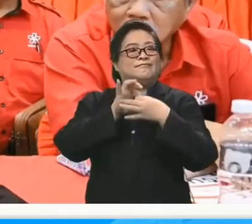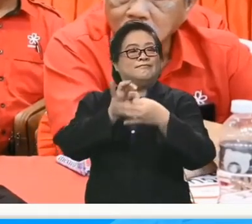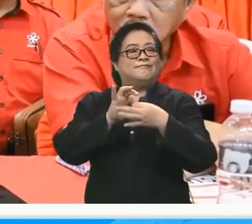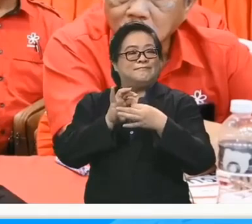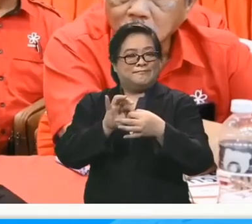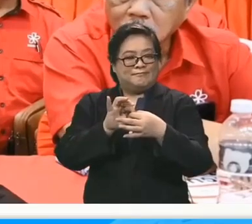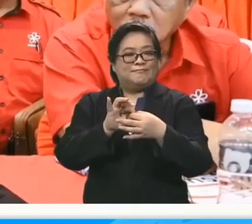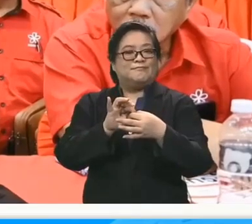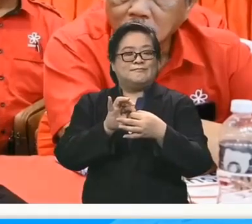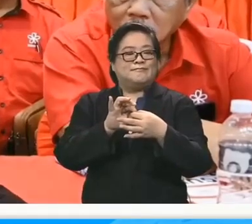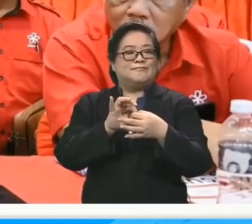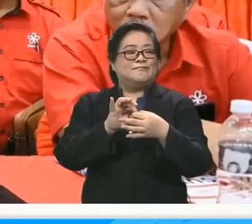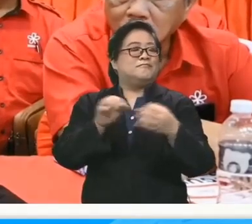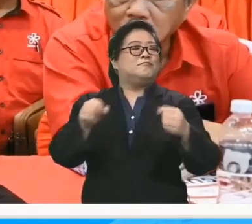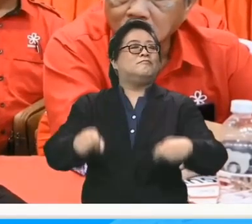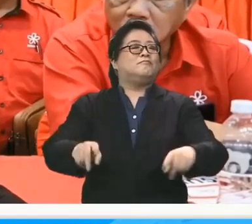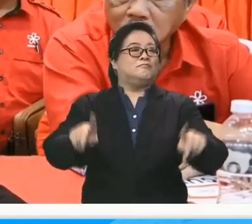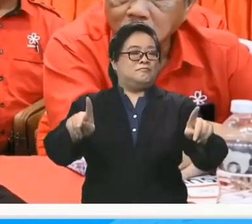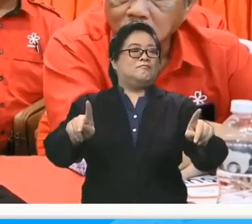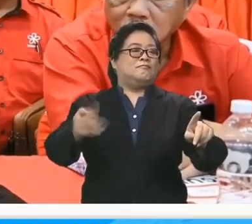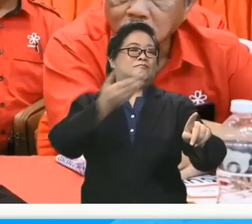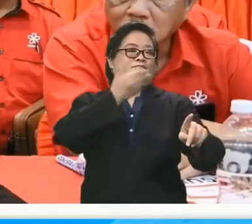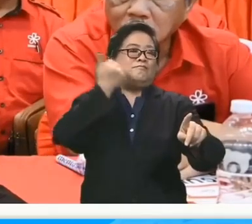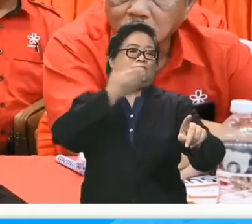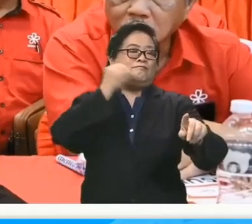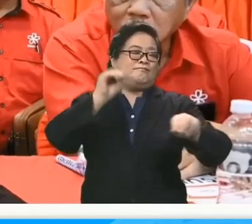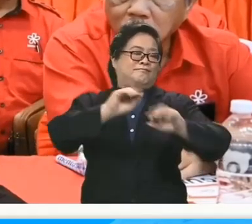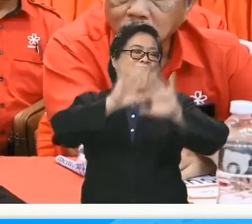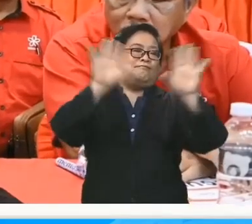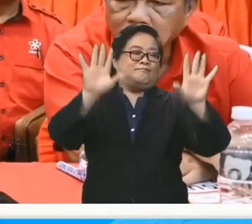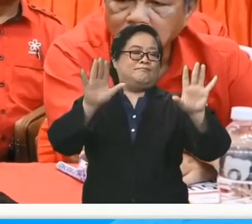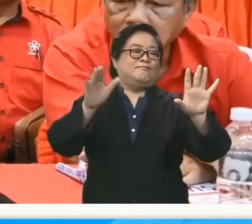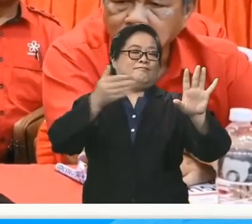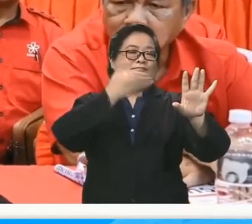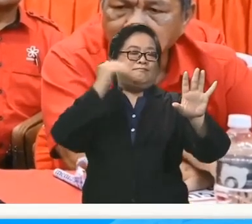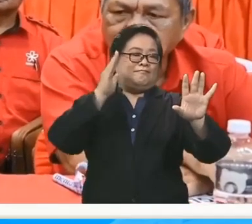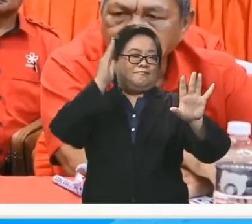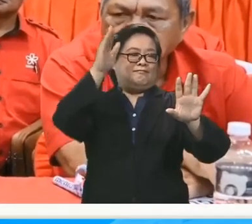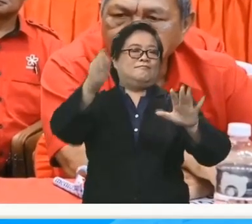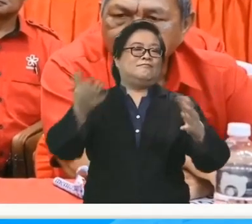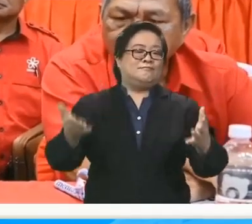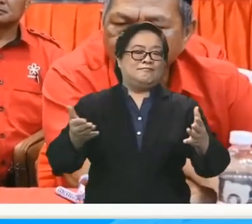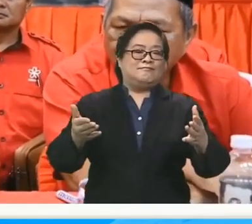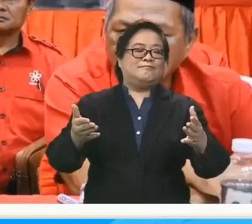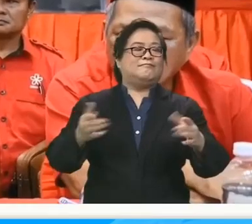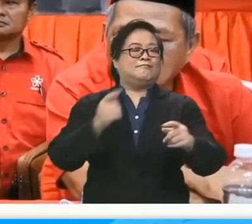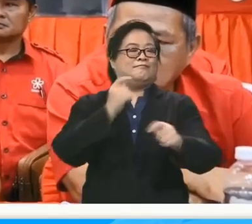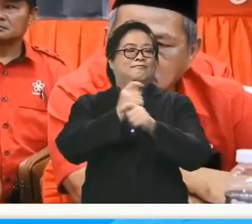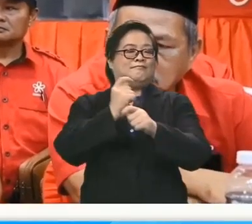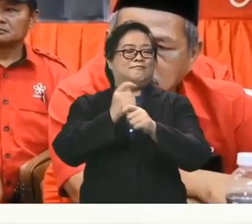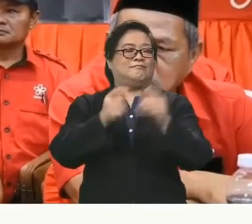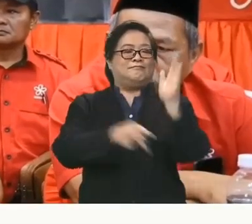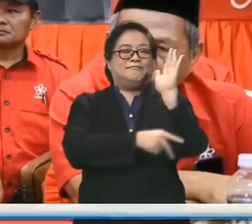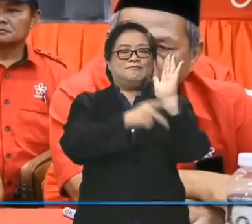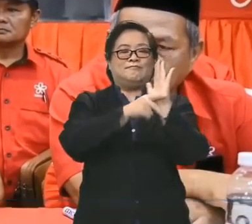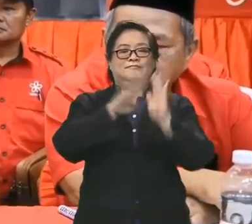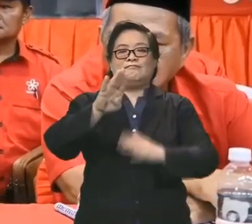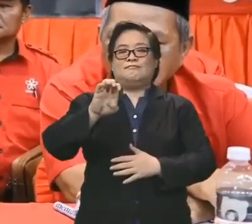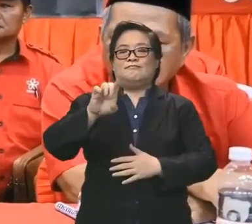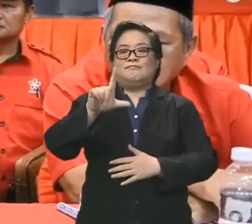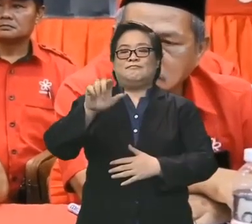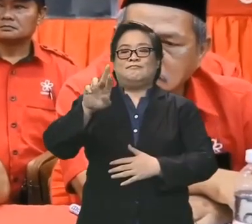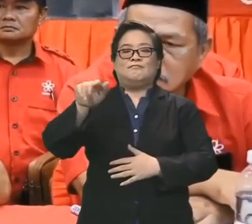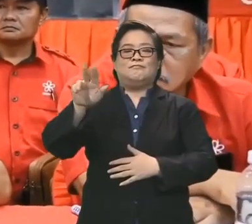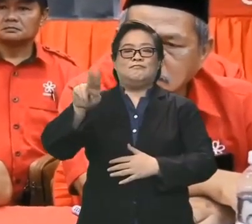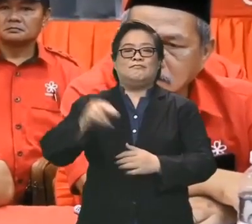akan memberi peluang yang lebih baik dan cerah kepada JRS untuk mempertahankan kursi Parlimen Beluran.